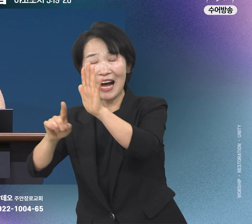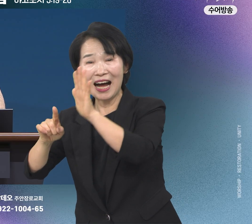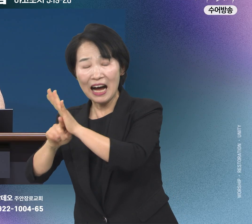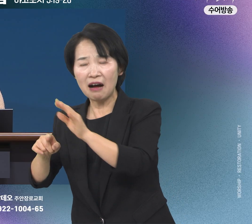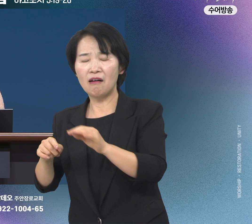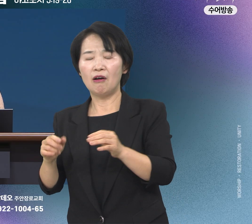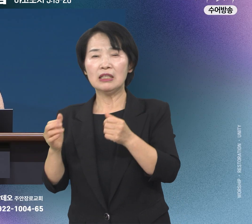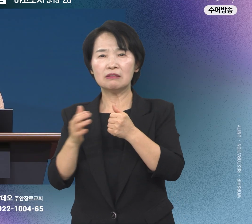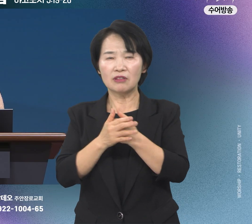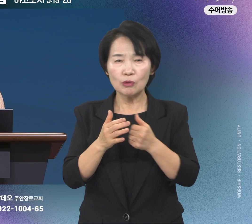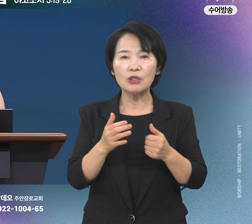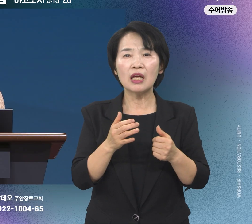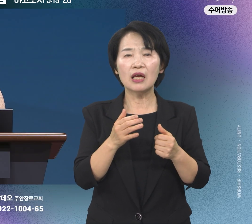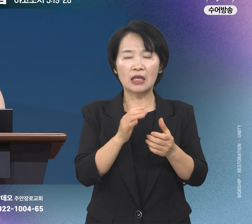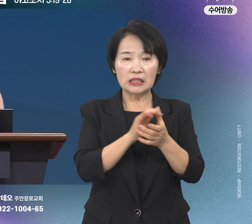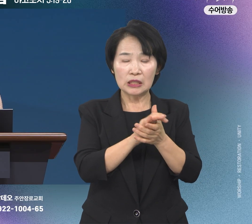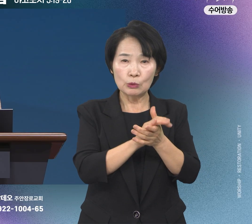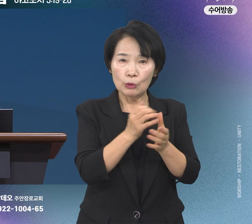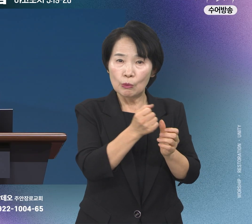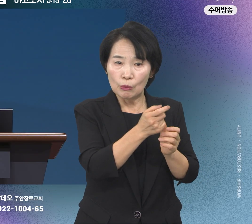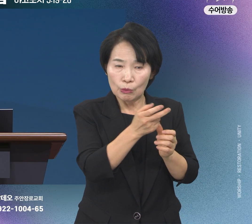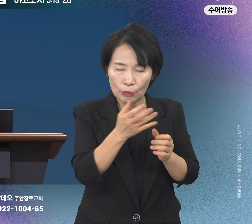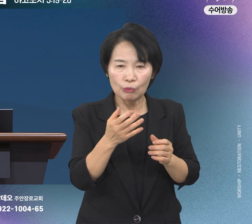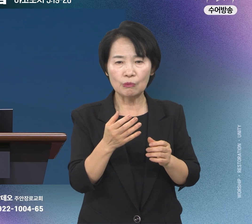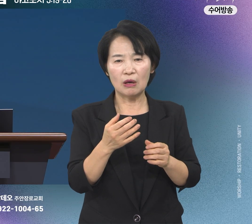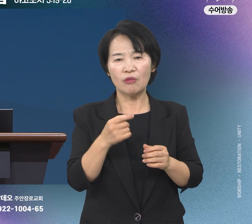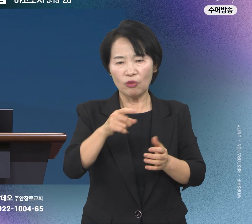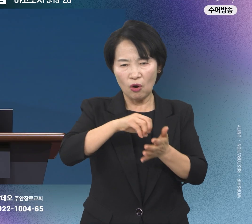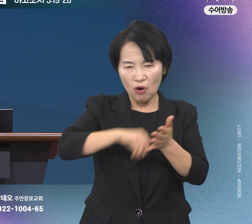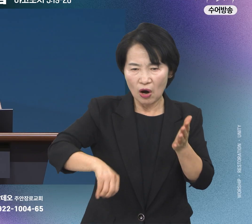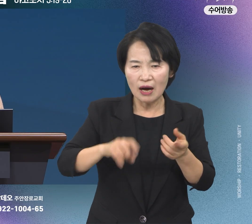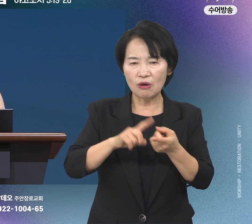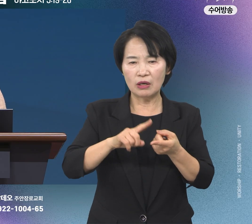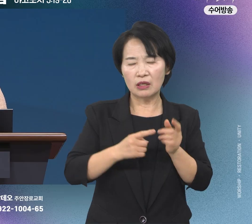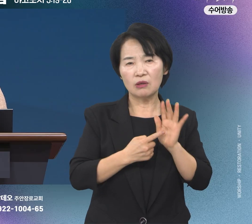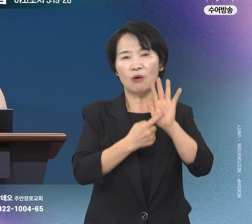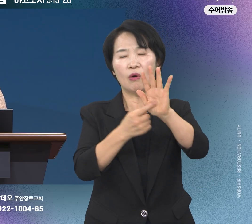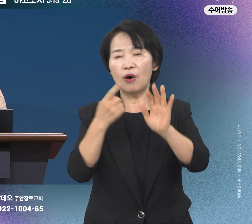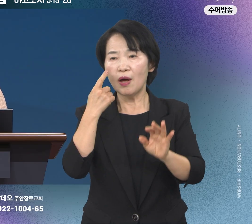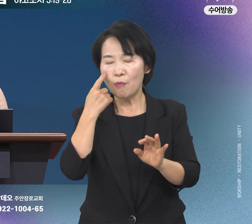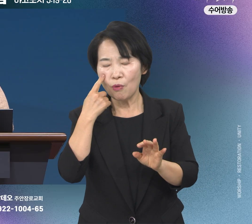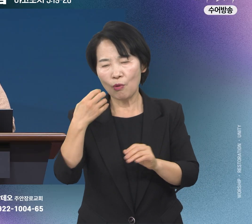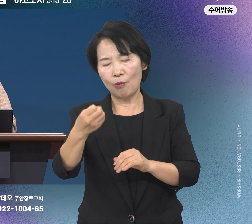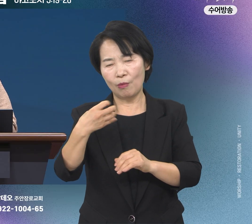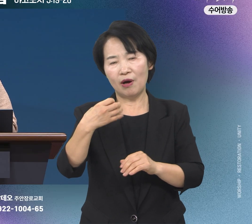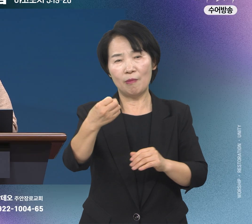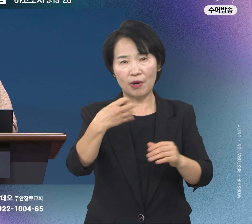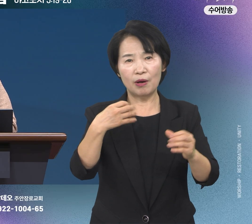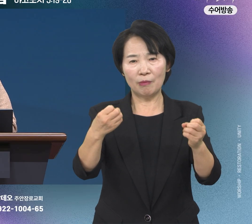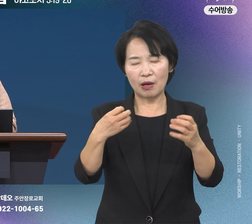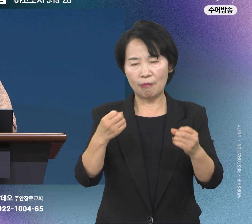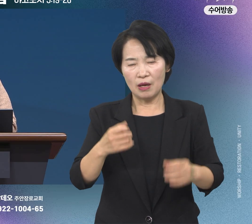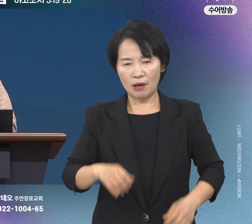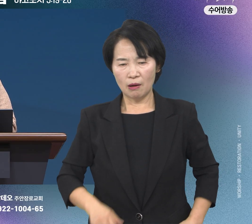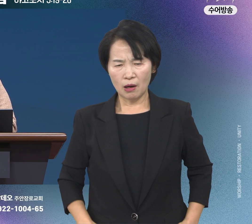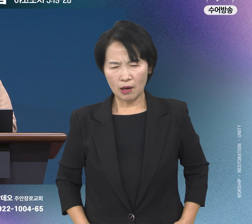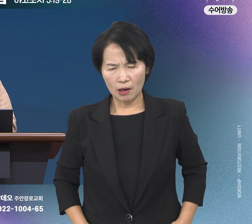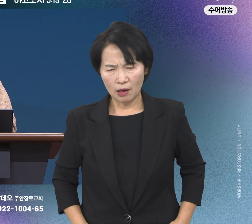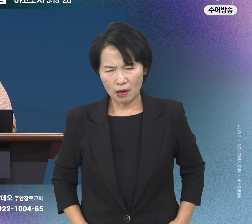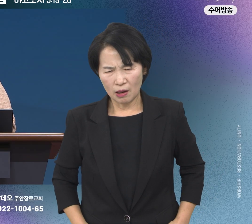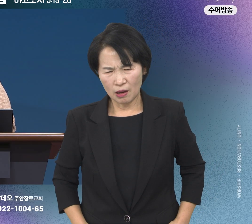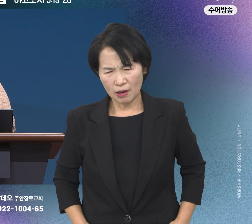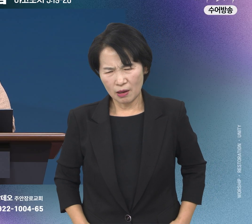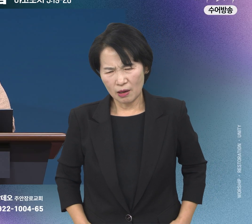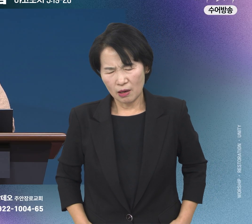공개하고 신천지에서 활동했던 걸 이야기할 때가 되지 않았니? 저한테는 또 선택의 기로가 있었습니다. 한